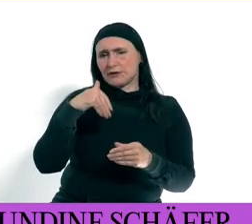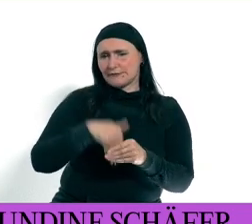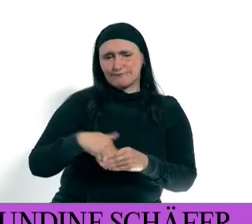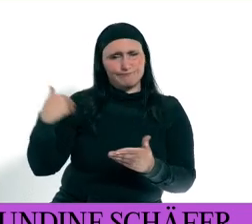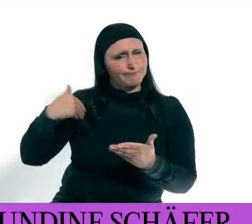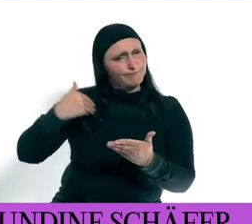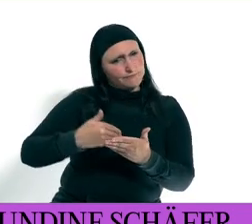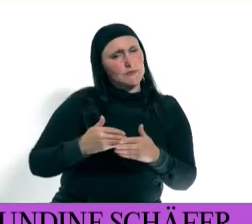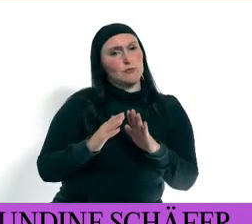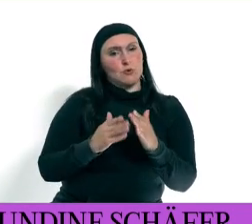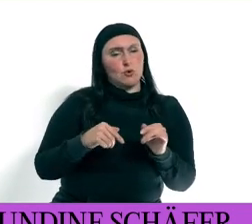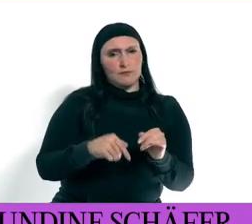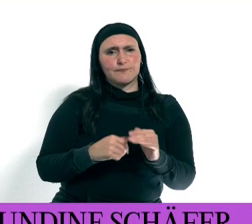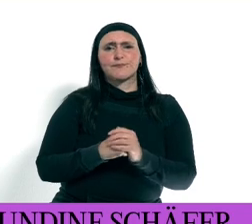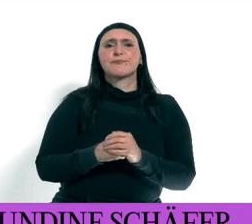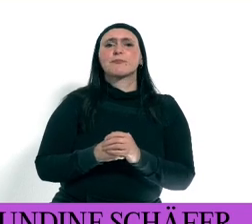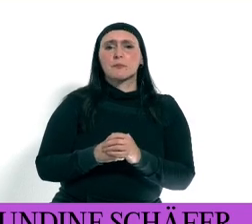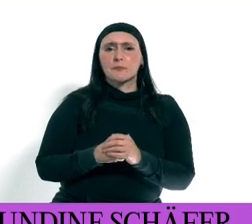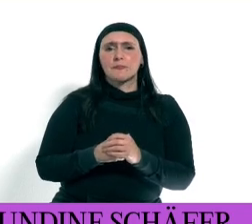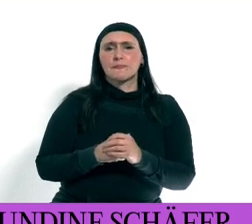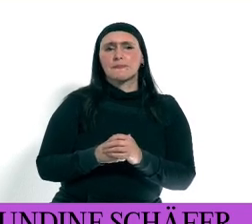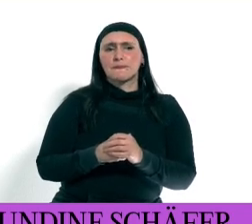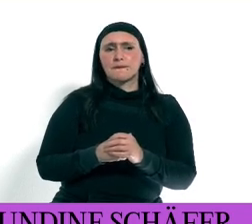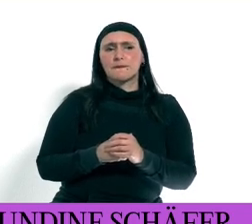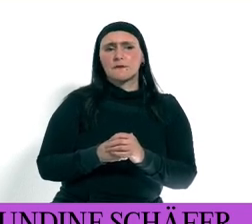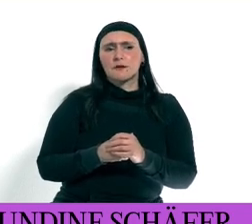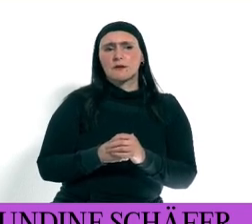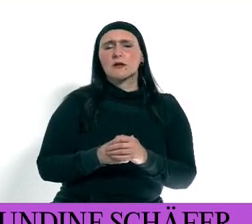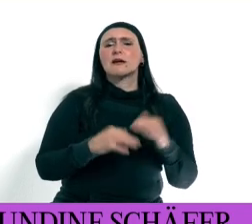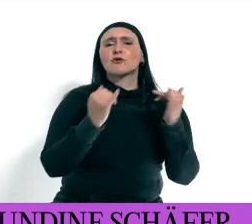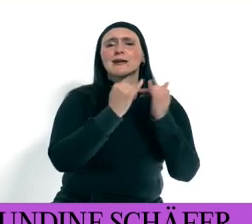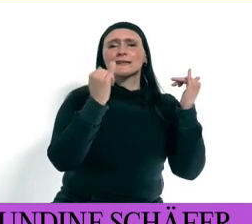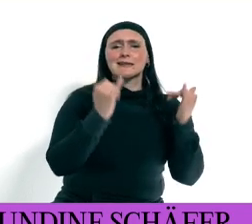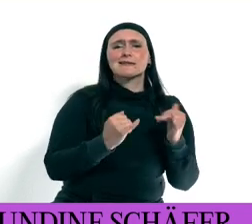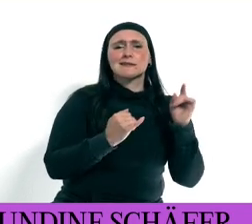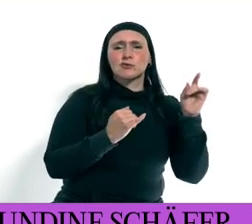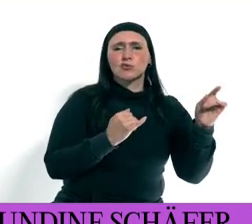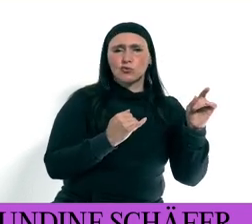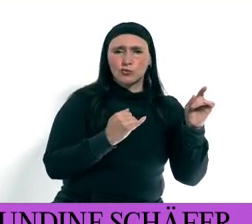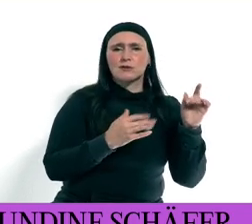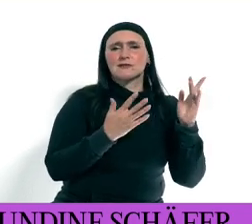Eines wird sich vor allen Dingen mit der sozialen Frage befassen.